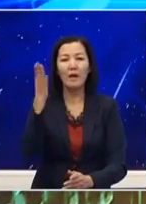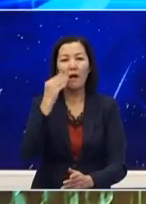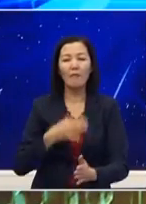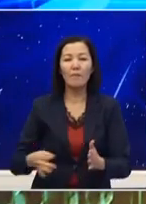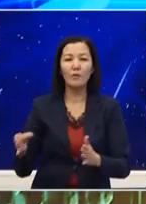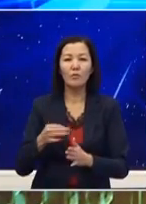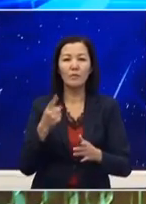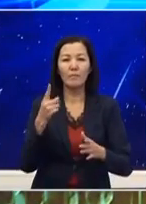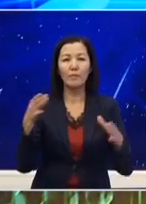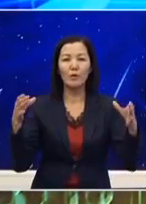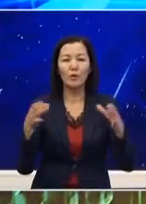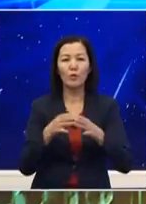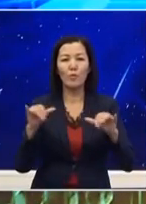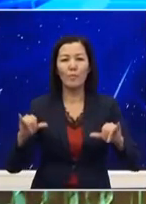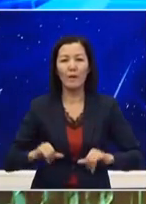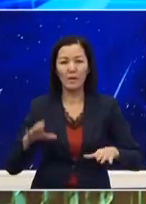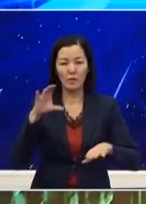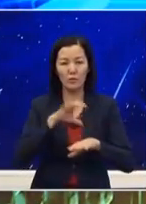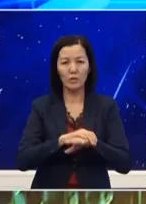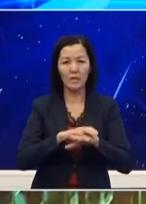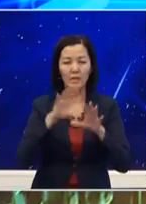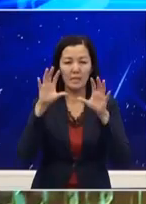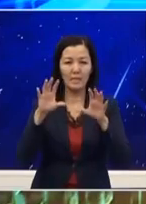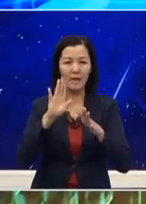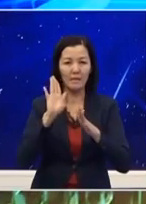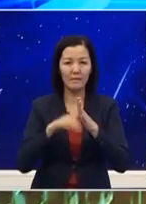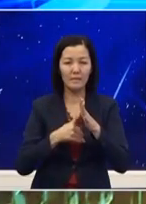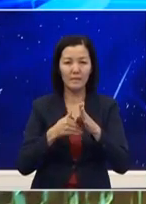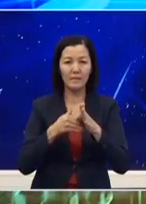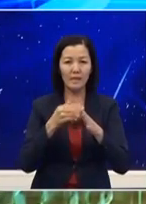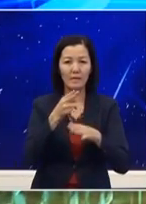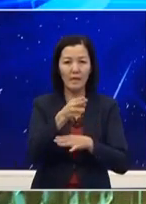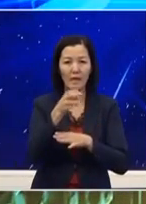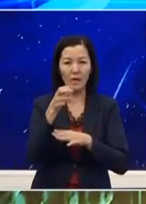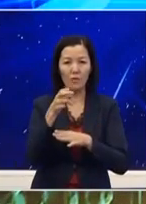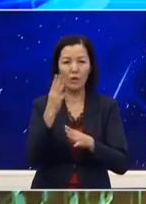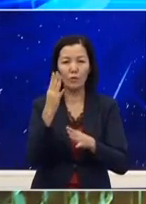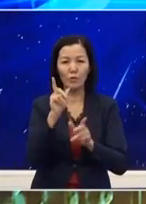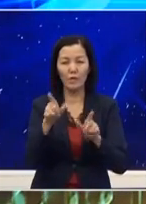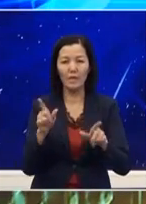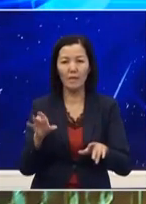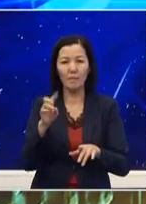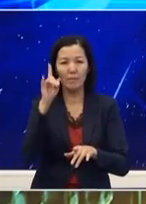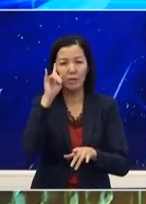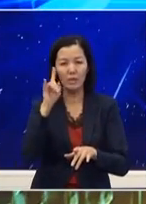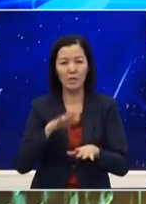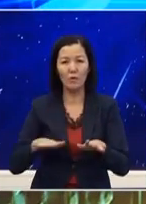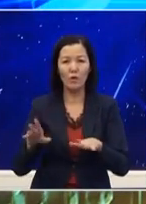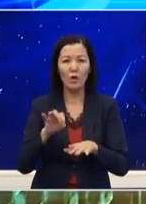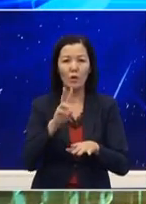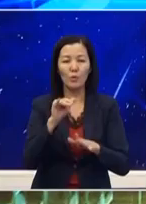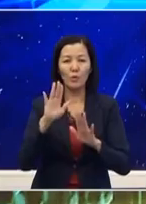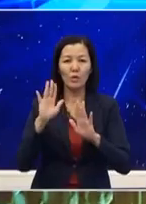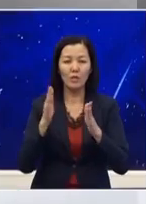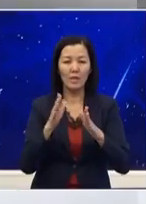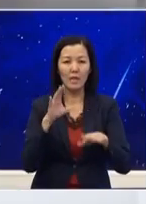Алматы облысында бір топ браконьер ұсталды. Заңсыз аң аулаған 4 ер адам Еңбекшіқазақ ауданындағы Түрген шатқалында қолға түскен. Олар